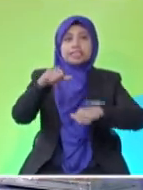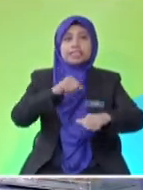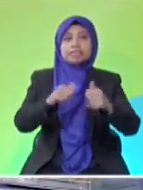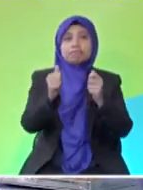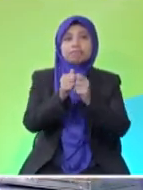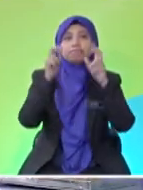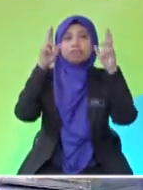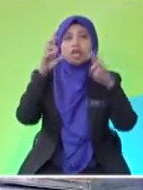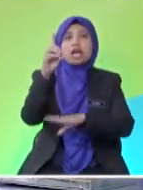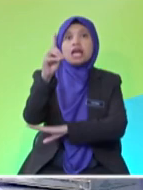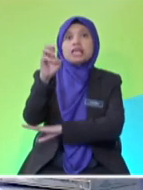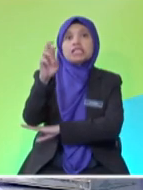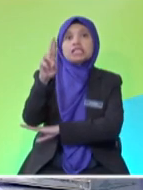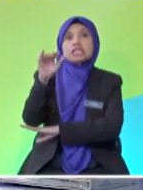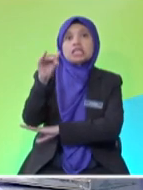tajwidnya